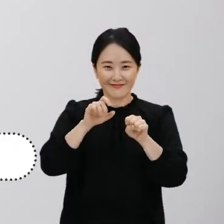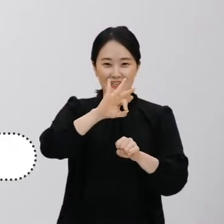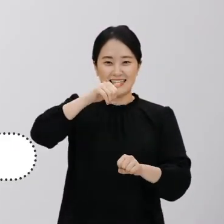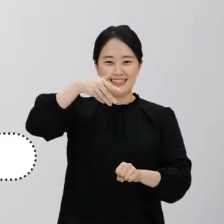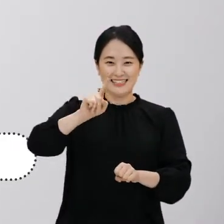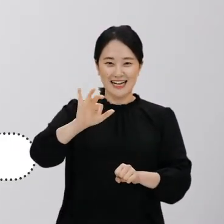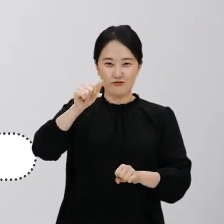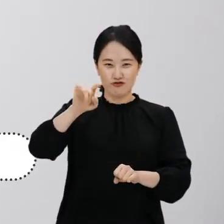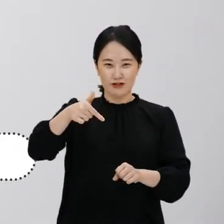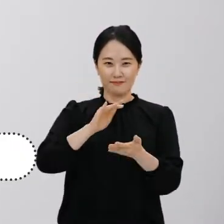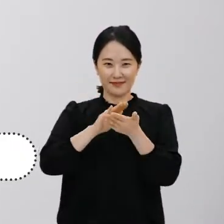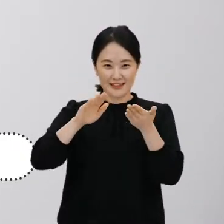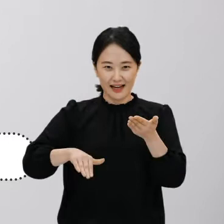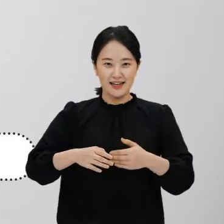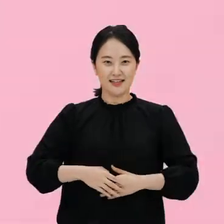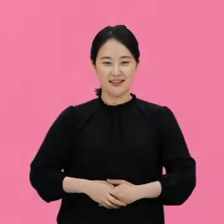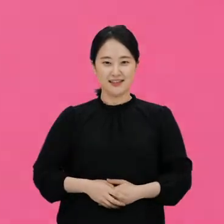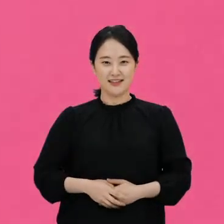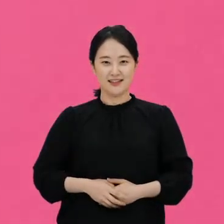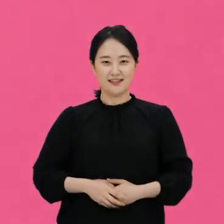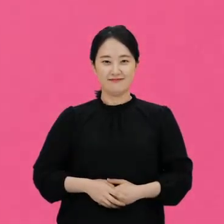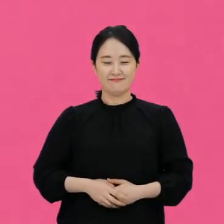안녕하세요. 이창훈입니다.